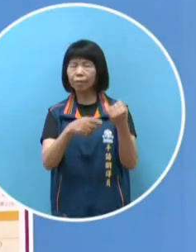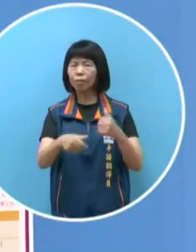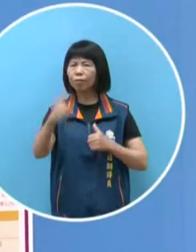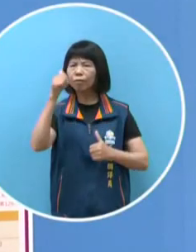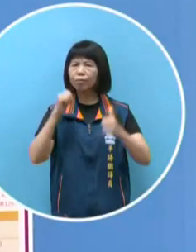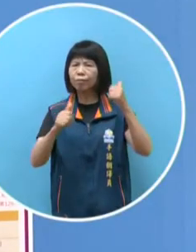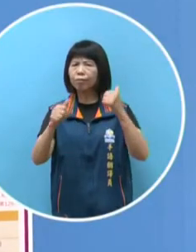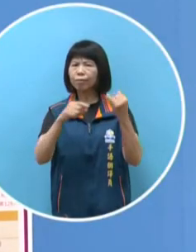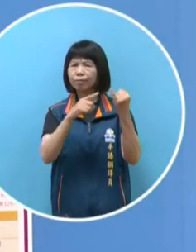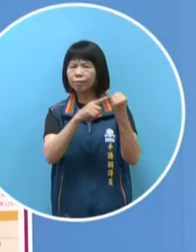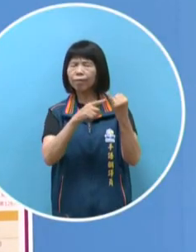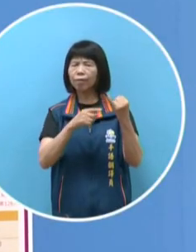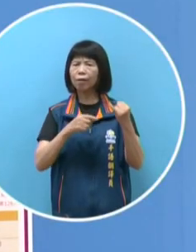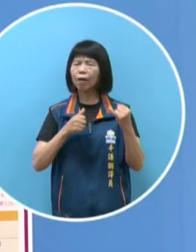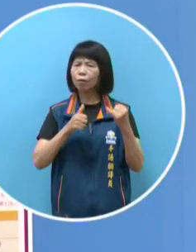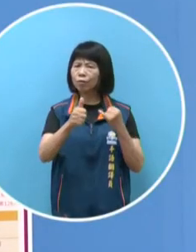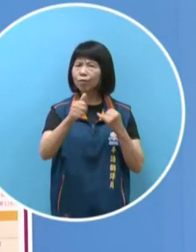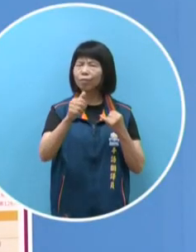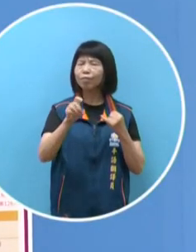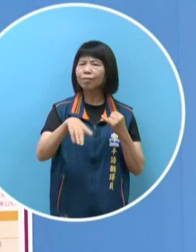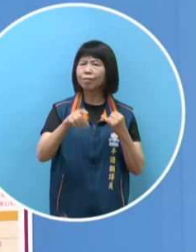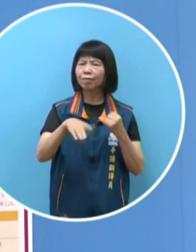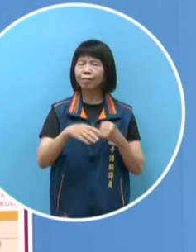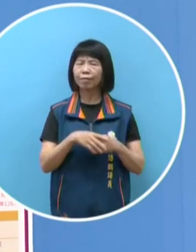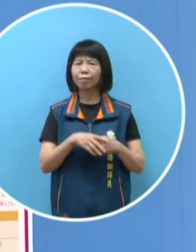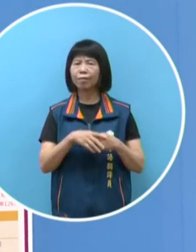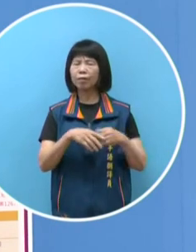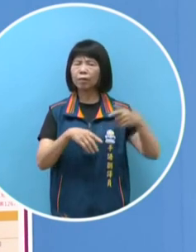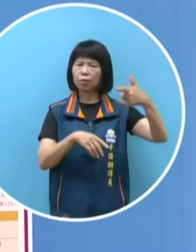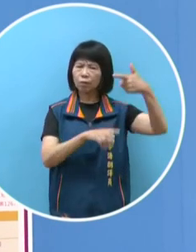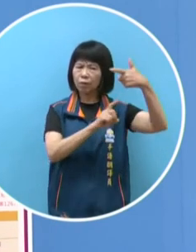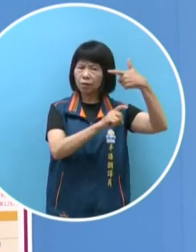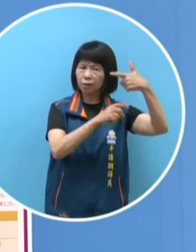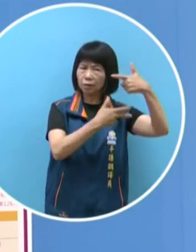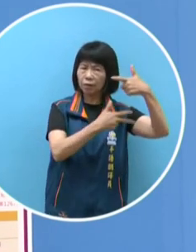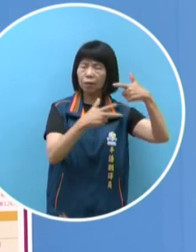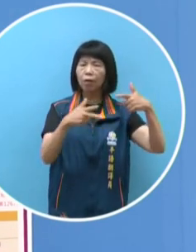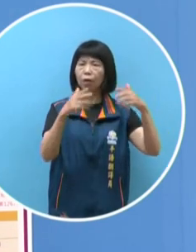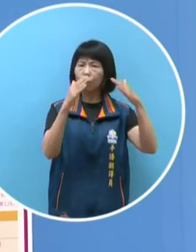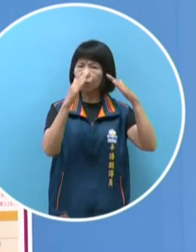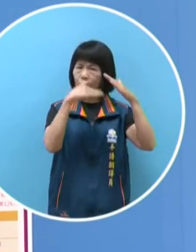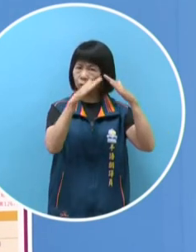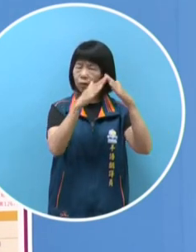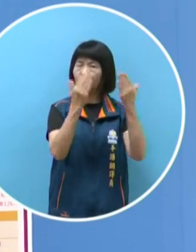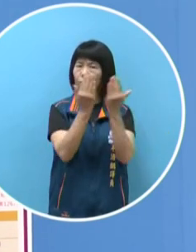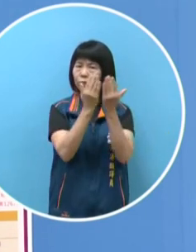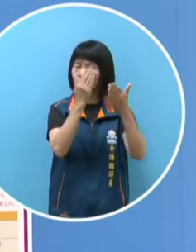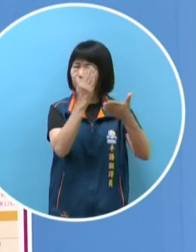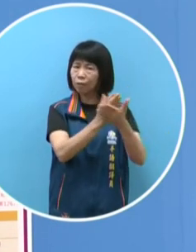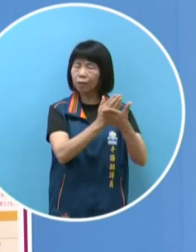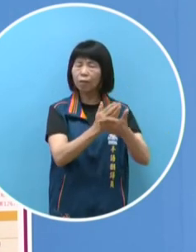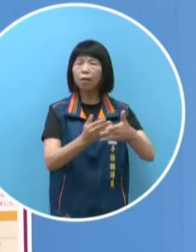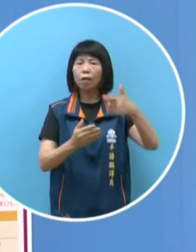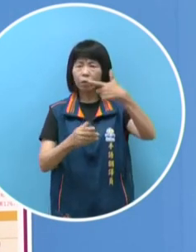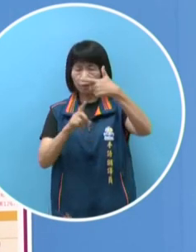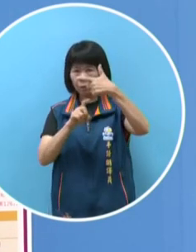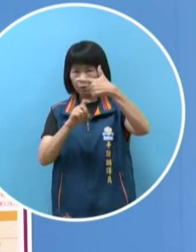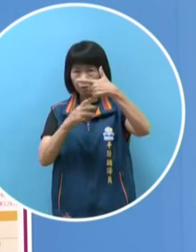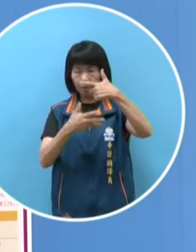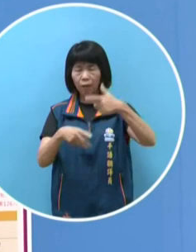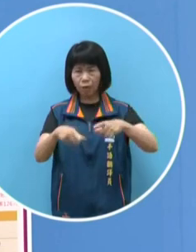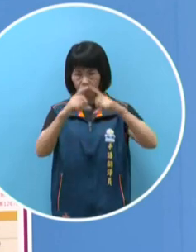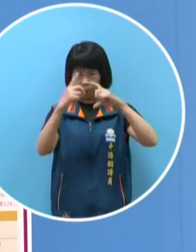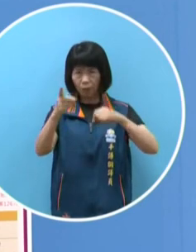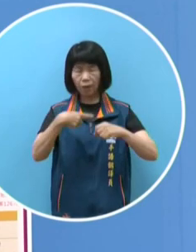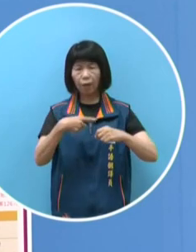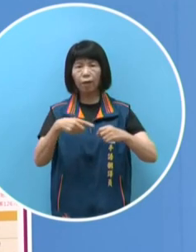的这个所谓的足迹那刚才讲从17号学校停课之后，他18号返家就一直在家里面做远